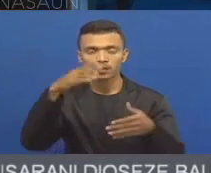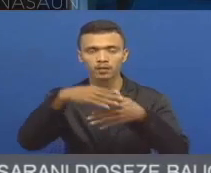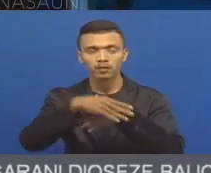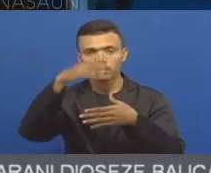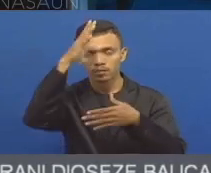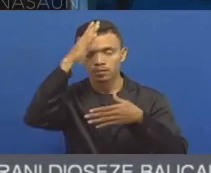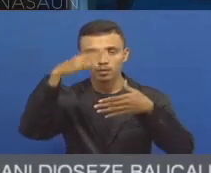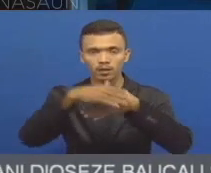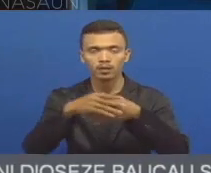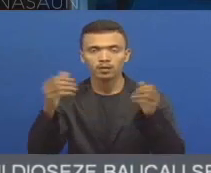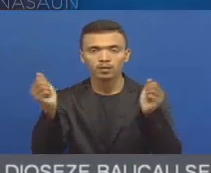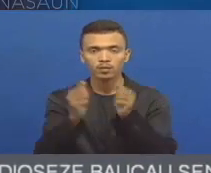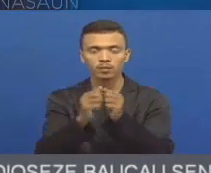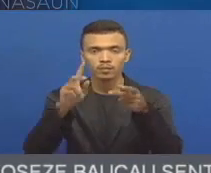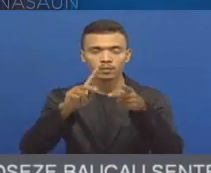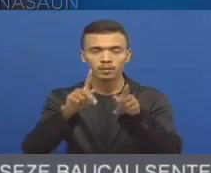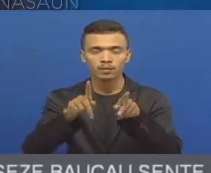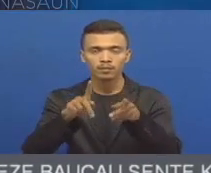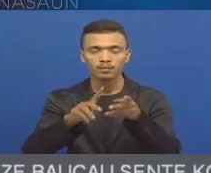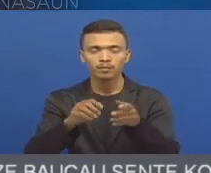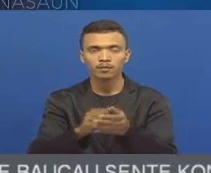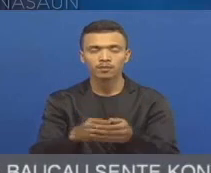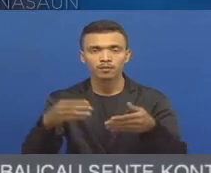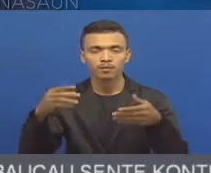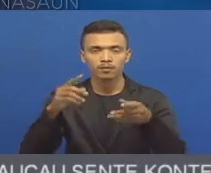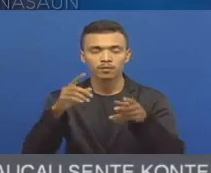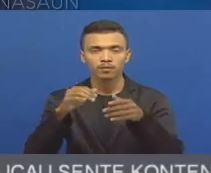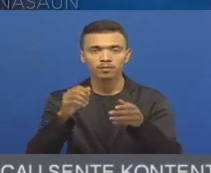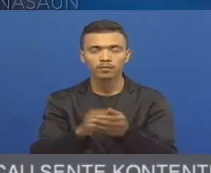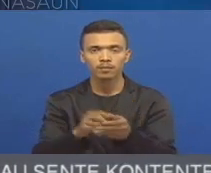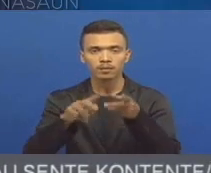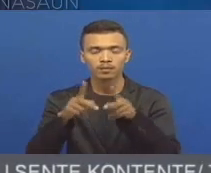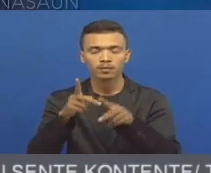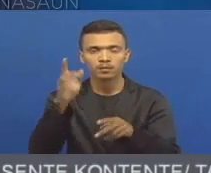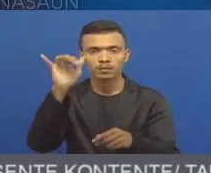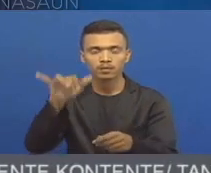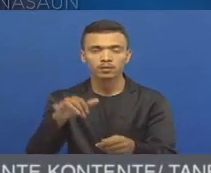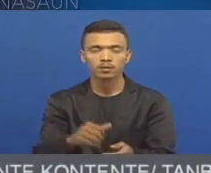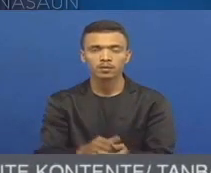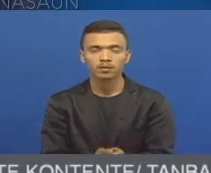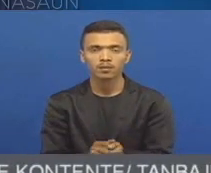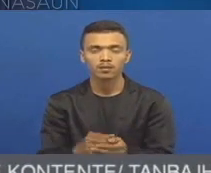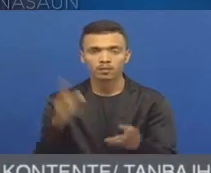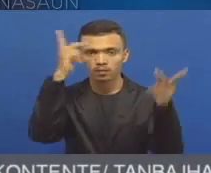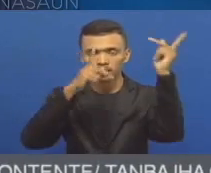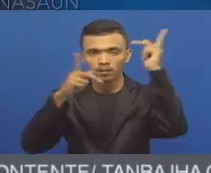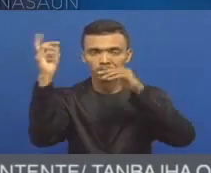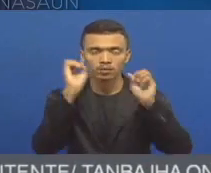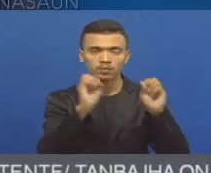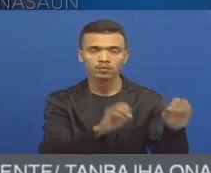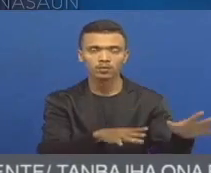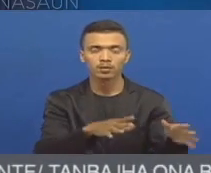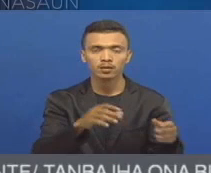sira e depois tuir fale ma caso abandona ne be dala bara kliu online